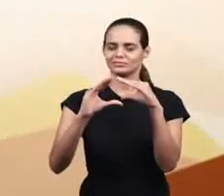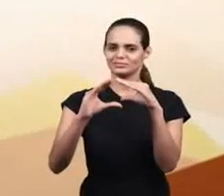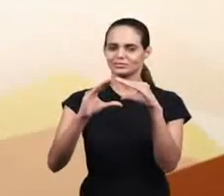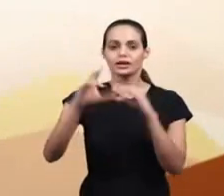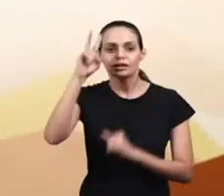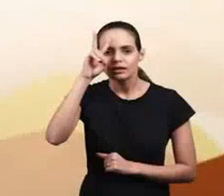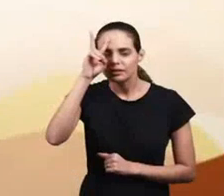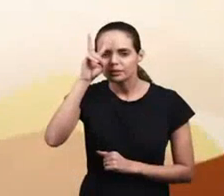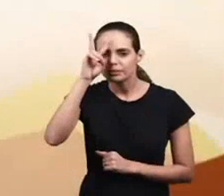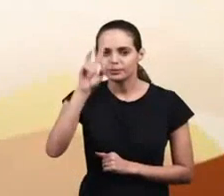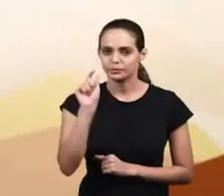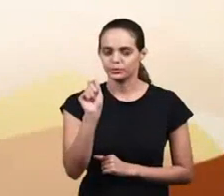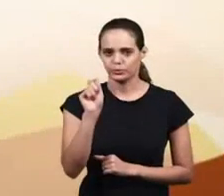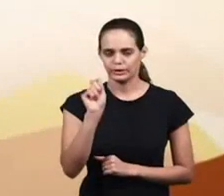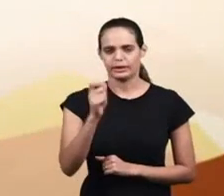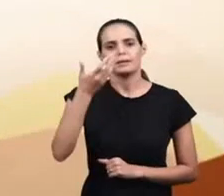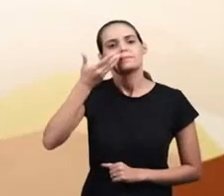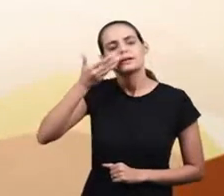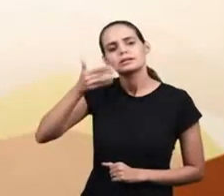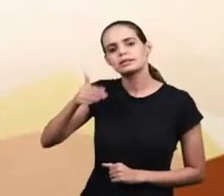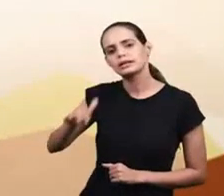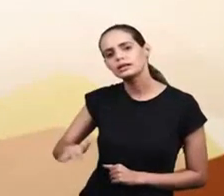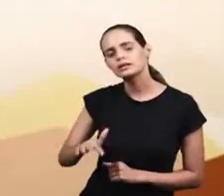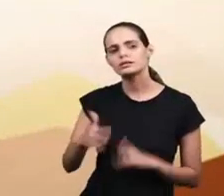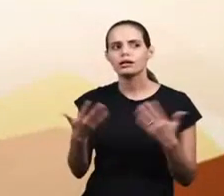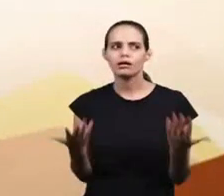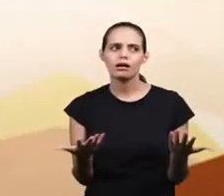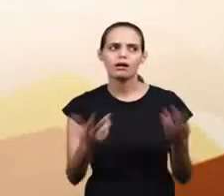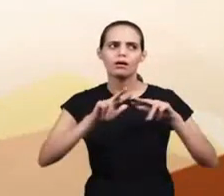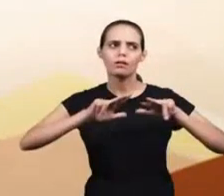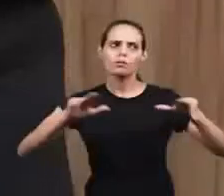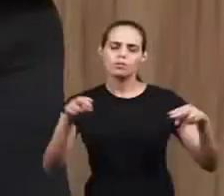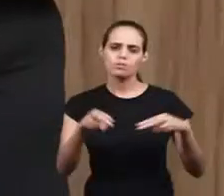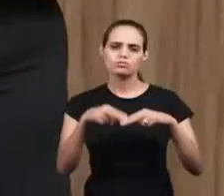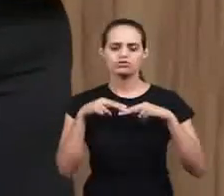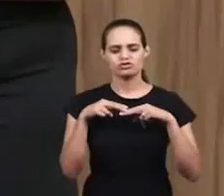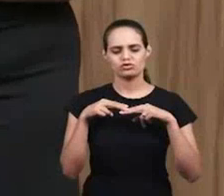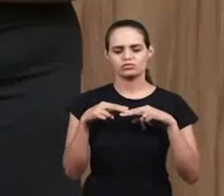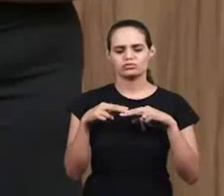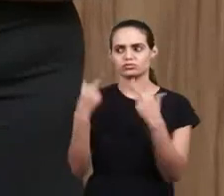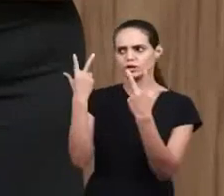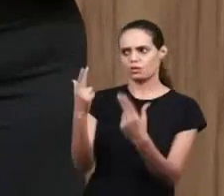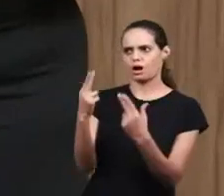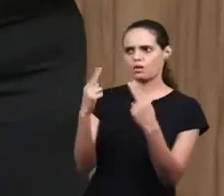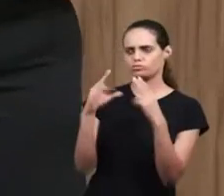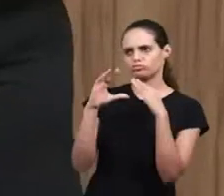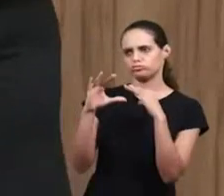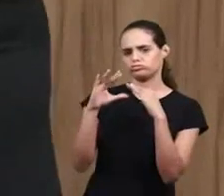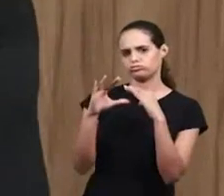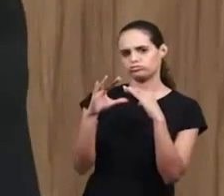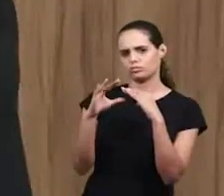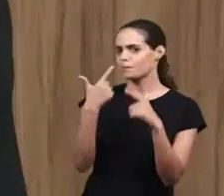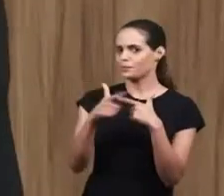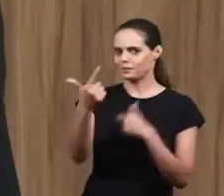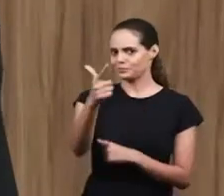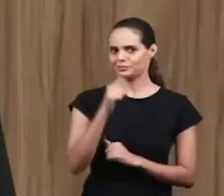Position der Hände erinnern. Die linke Hand, sie ist oberhalb der Flöte und die rechte Hand unterhalb der